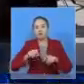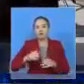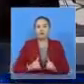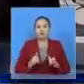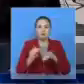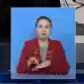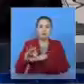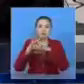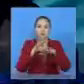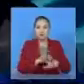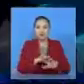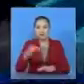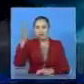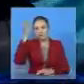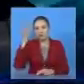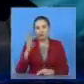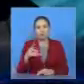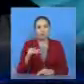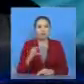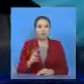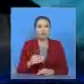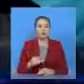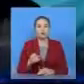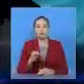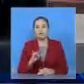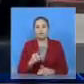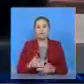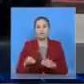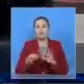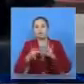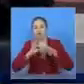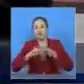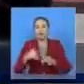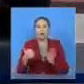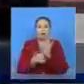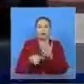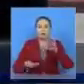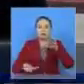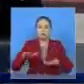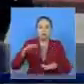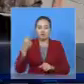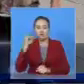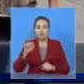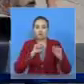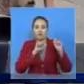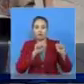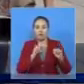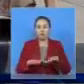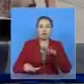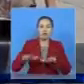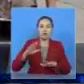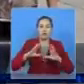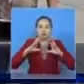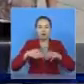kürmetpen şıxarıp saldı. Eske salayık, Meranbek Aynağulov Tokyo törindegi olimpiyadada 60 kele salmaqta el namısın korgaydı. Bol salmaqta